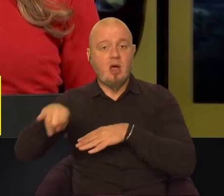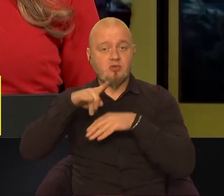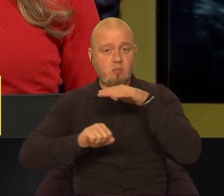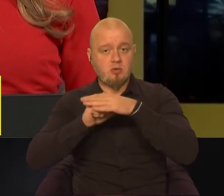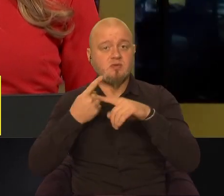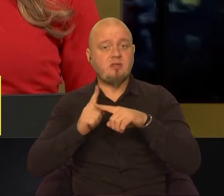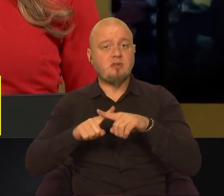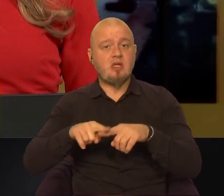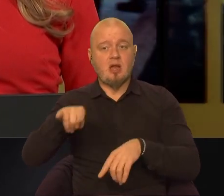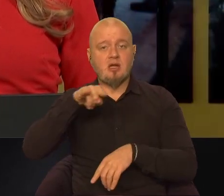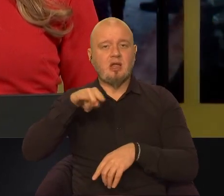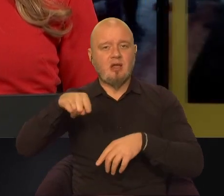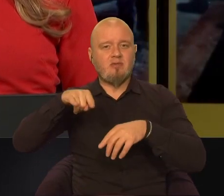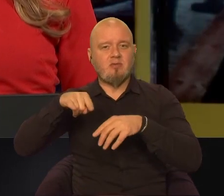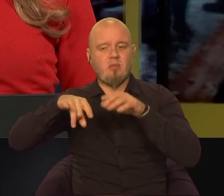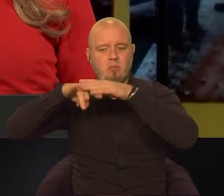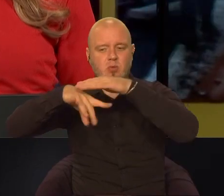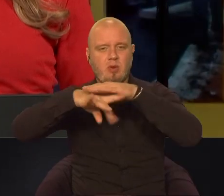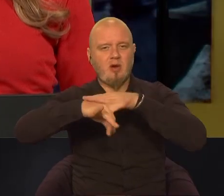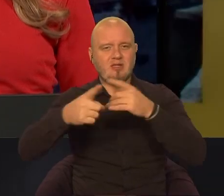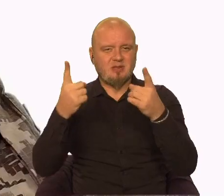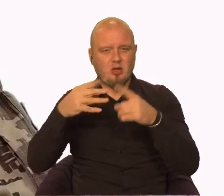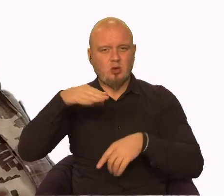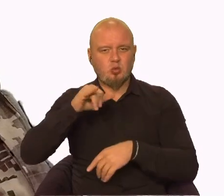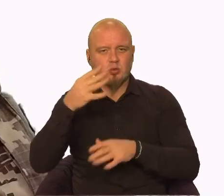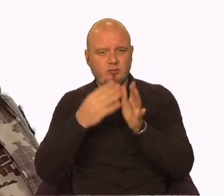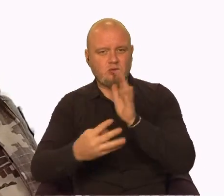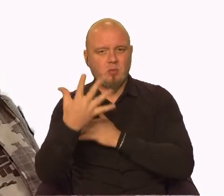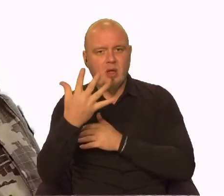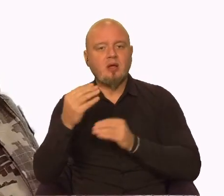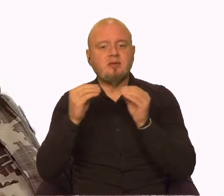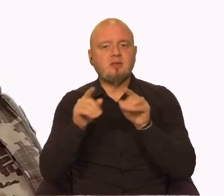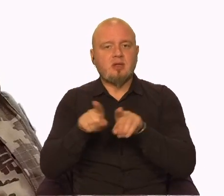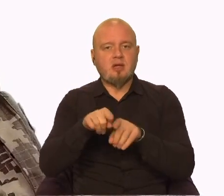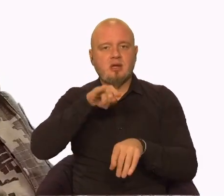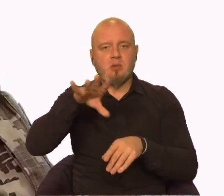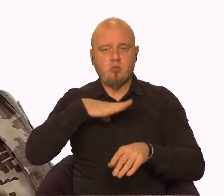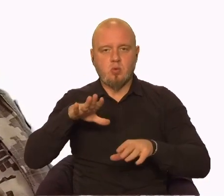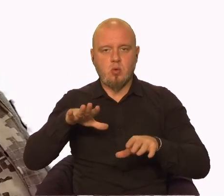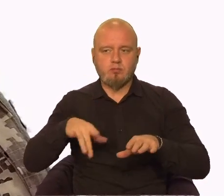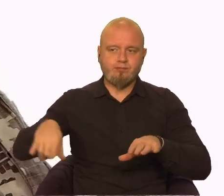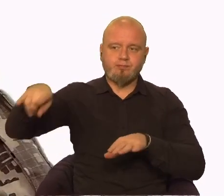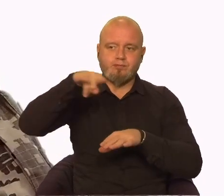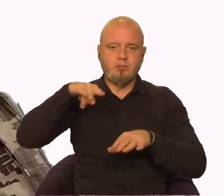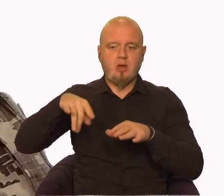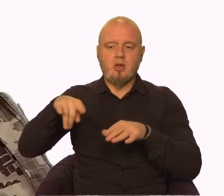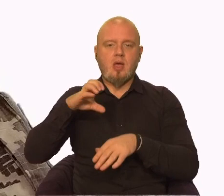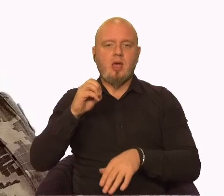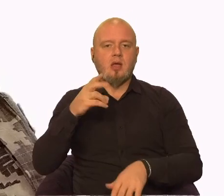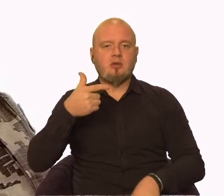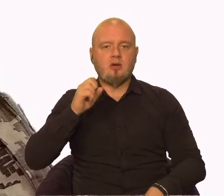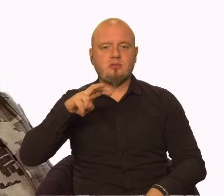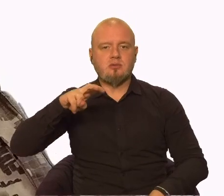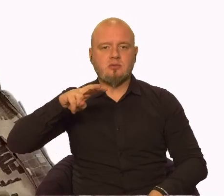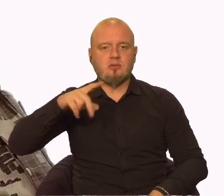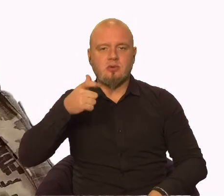це літаків-бомбардувальників стратегічних, вже знаємо, Ту-95, 10 таких літаків було піднято з аеродрому Енгельс, так, і